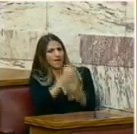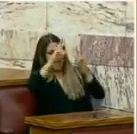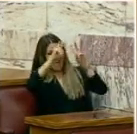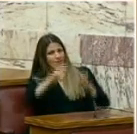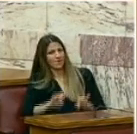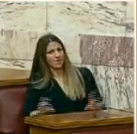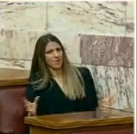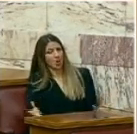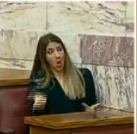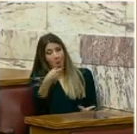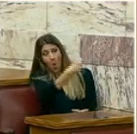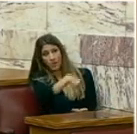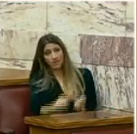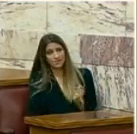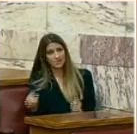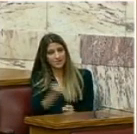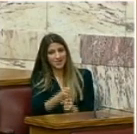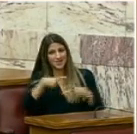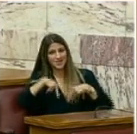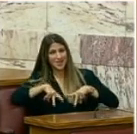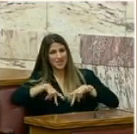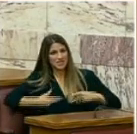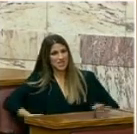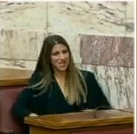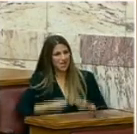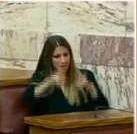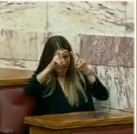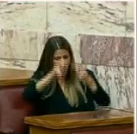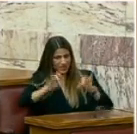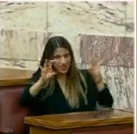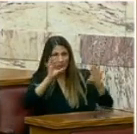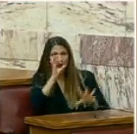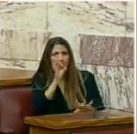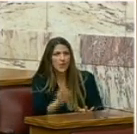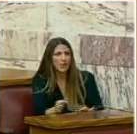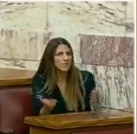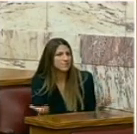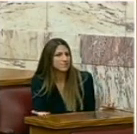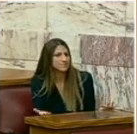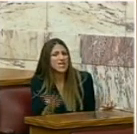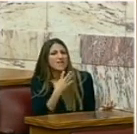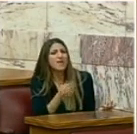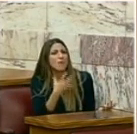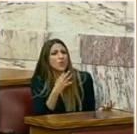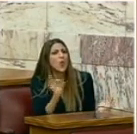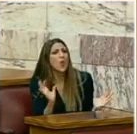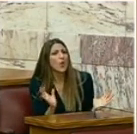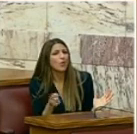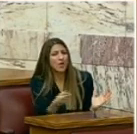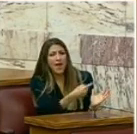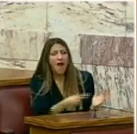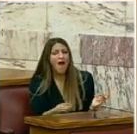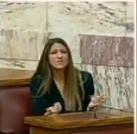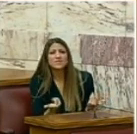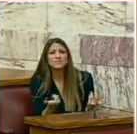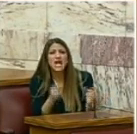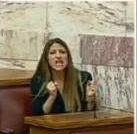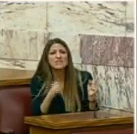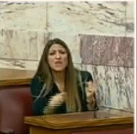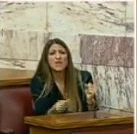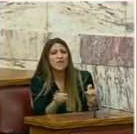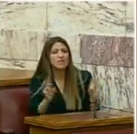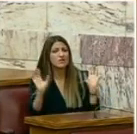που κυβερνούσαν? Αυτό είναι το κρίσιμο πολιτικό ερώτημα. Γιατί δεν μπήκαν οι θεσμικές δικλείδες ασφαλείας